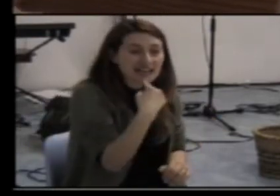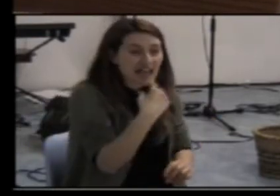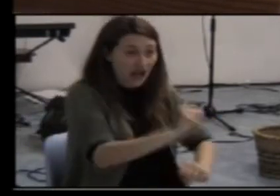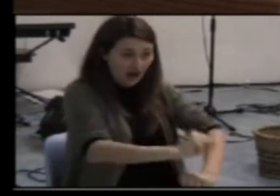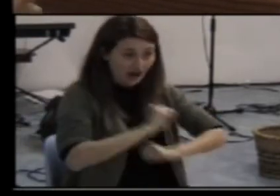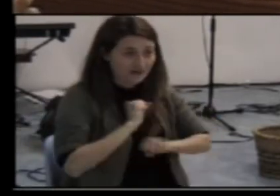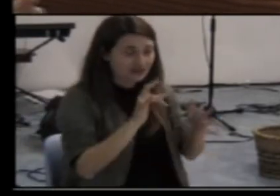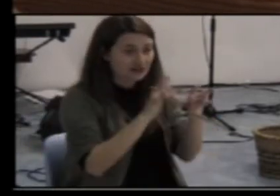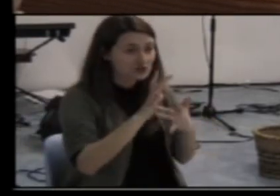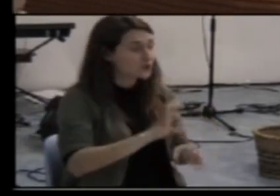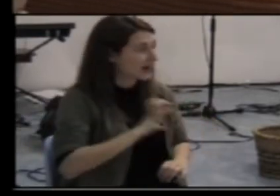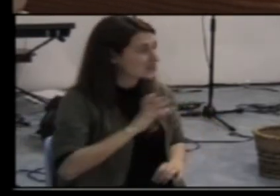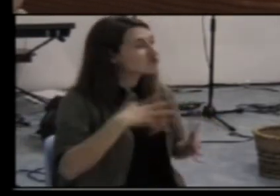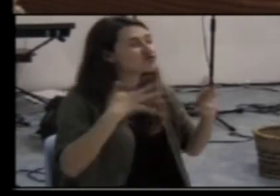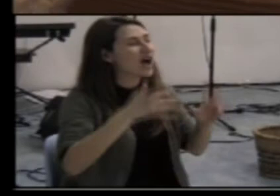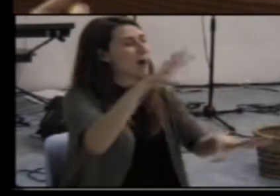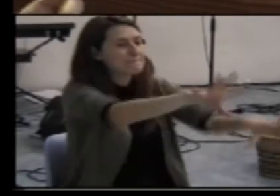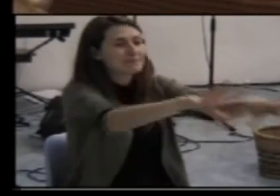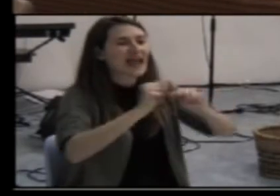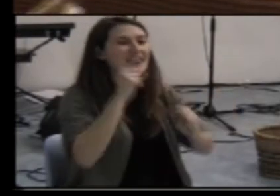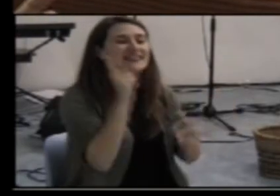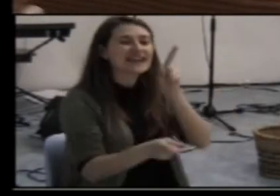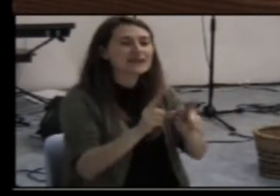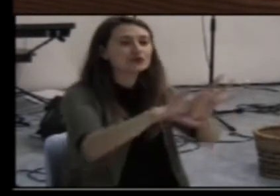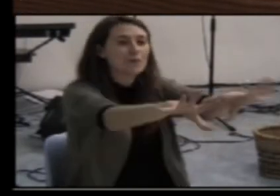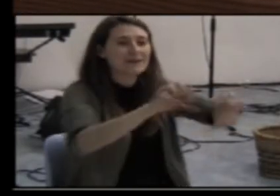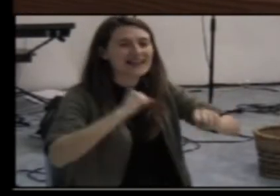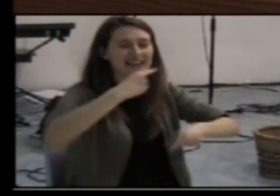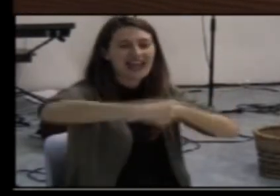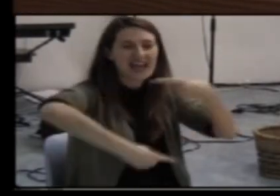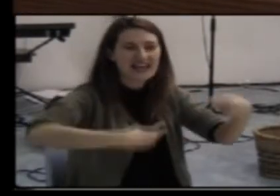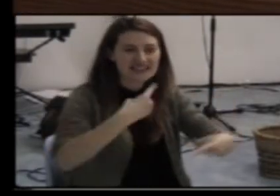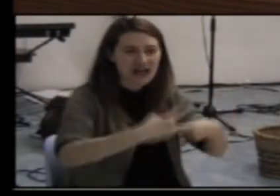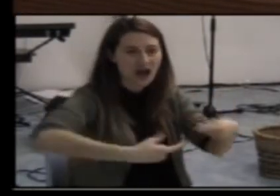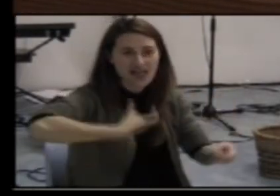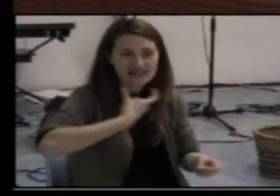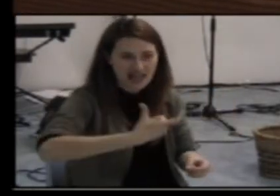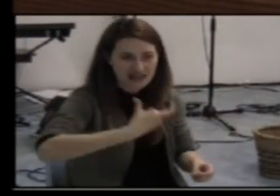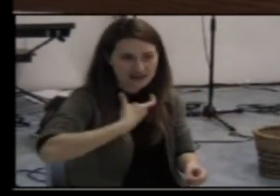ricevere l'eternità, l'eredità eterna.